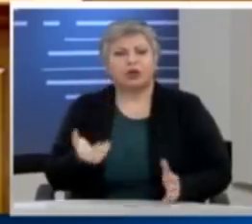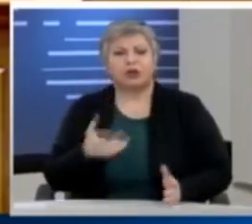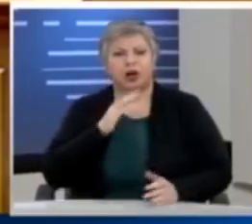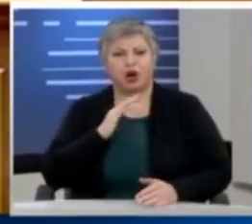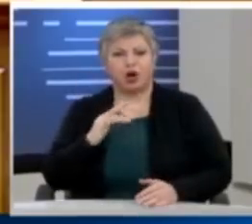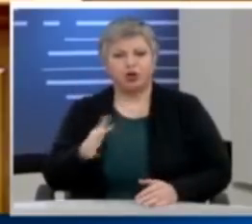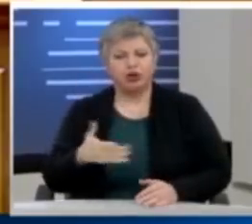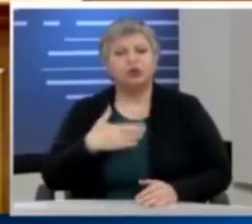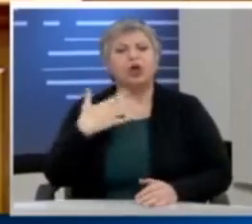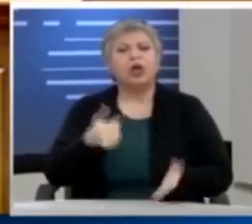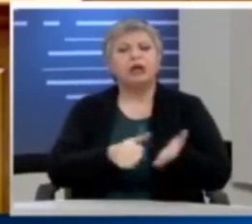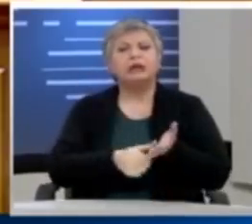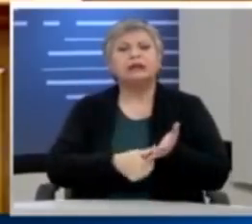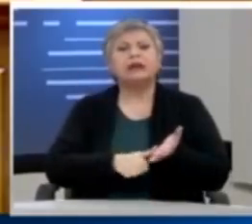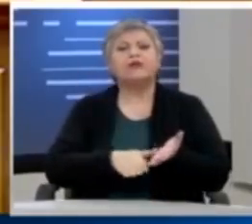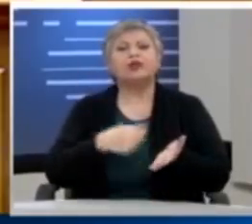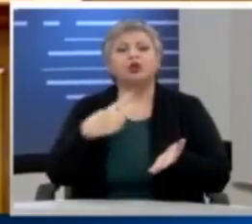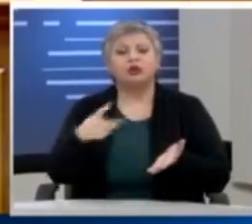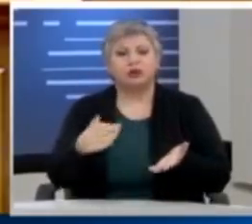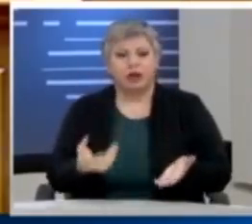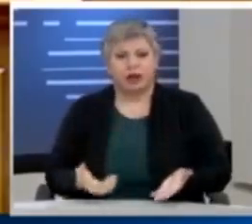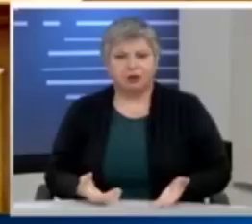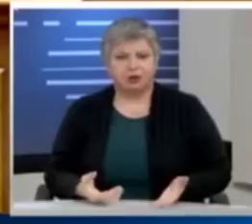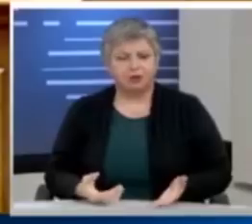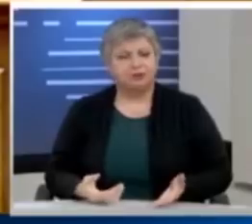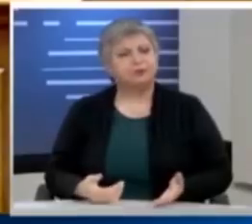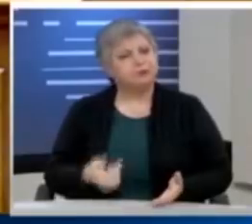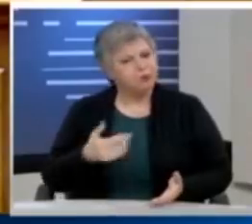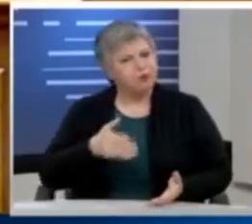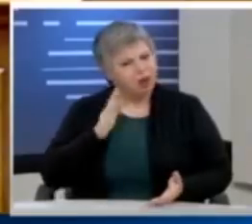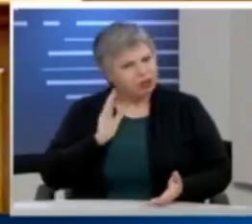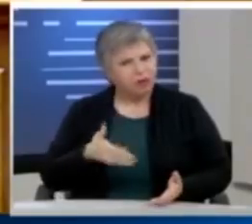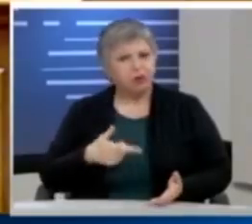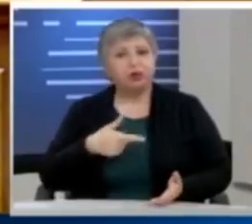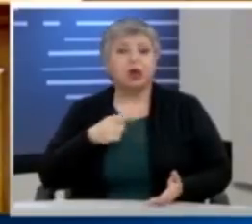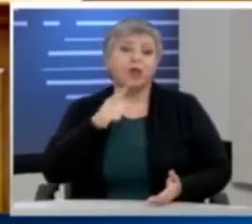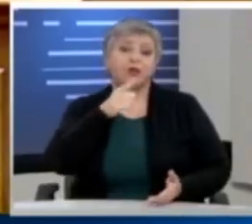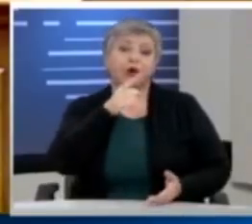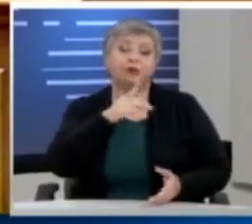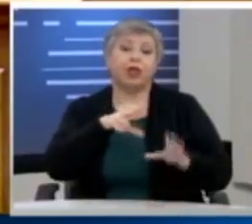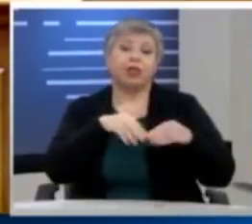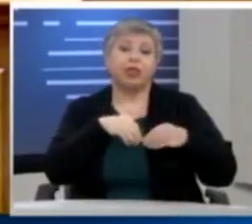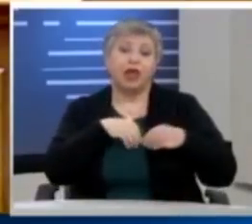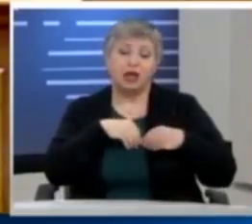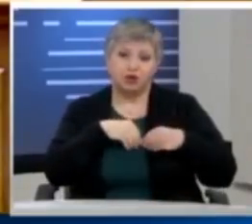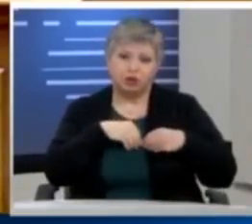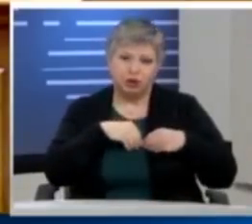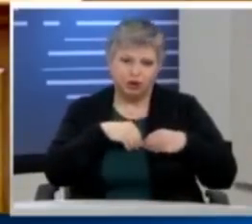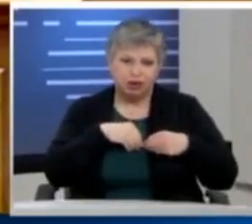δεν κάνατε το αυτονόητο, όπως το παρουσιάζετε, αφού μάλιστα λέτε ότι το αποδέχτηκαν και τα Σκόπια, αλλά